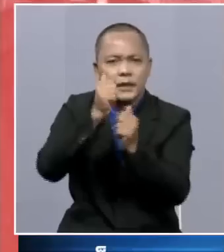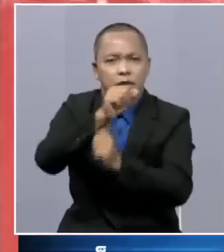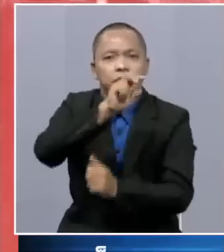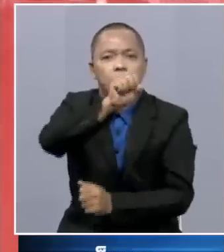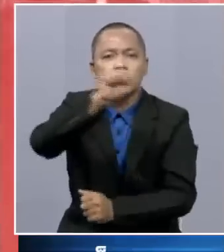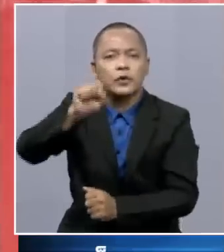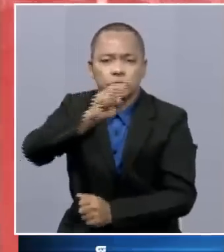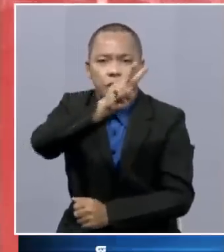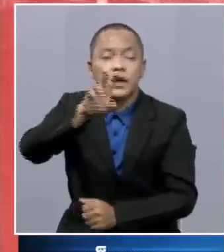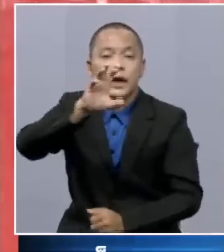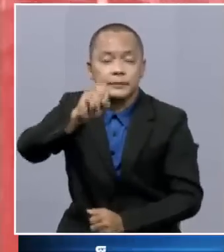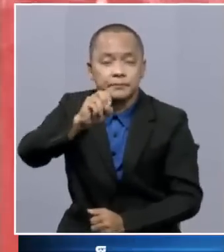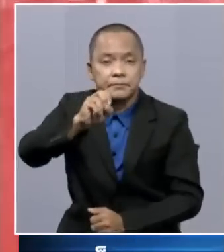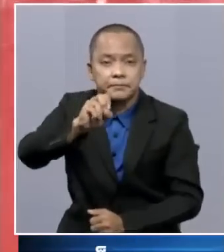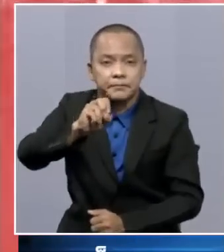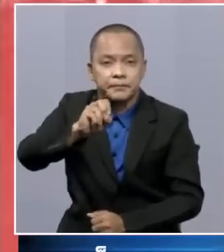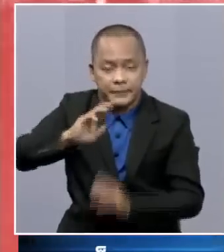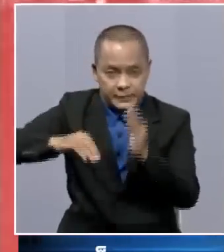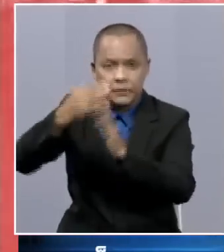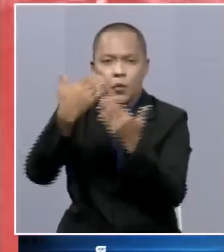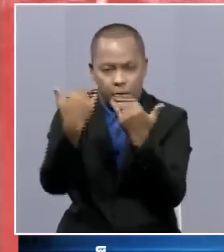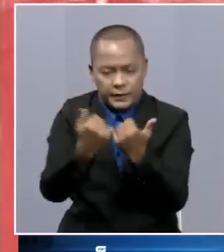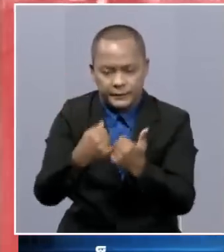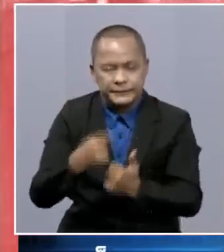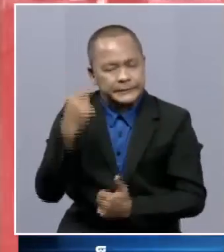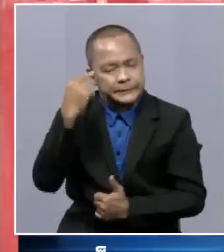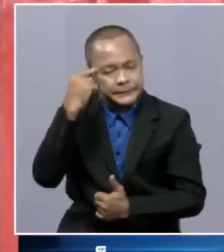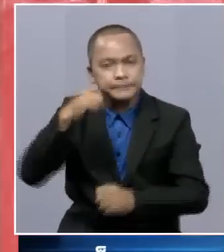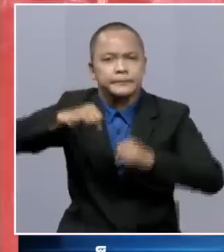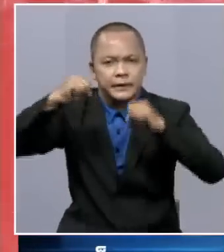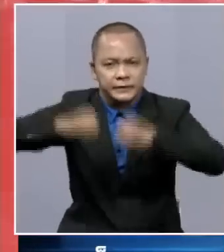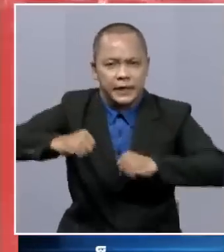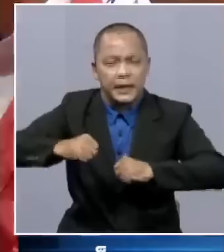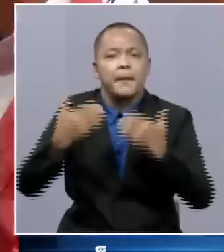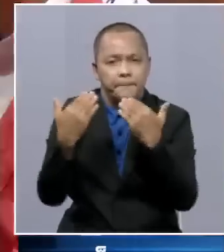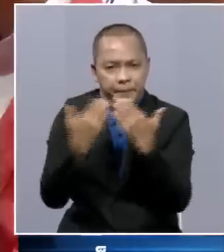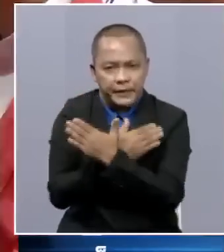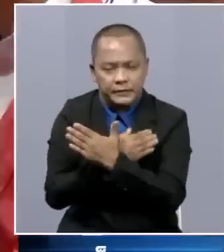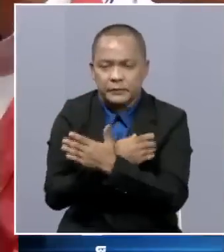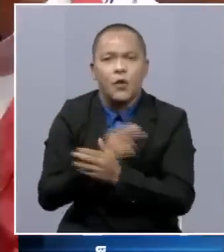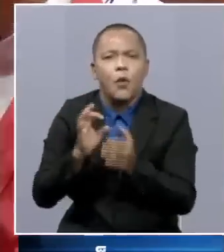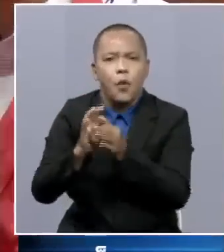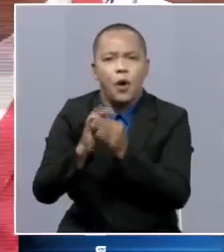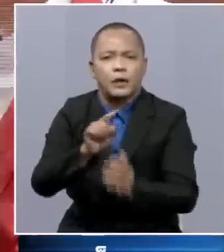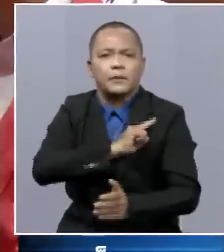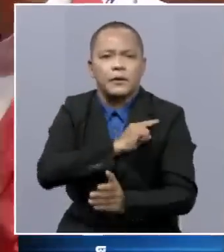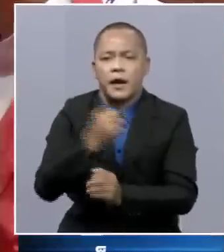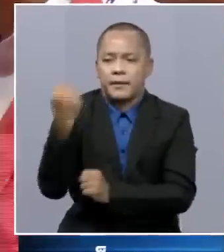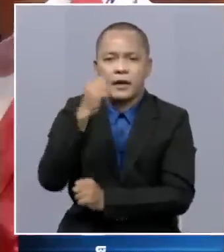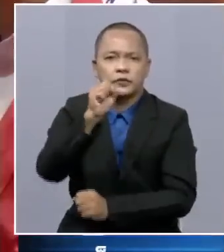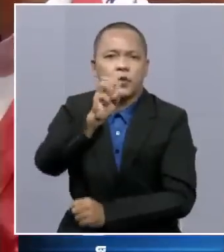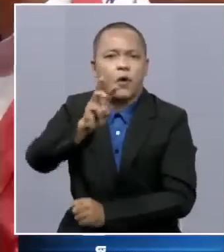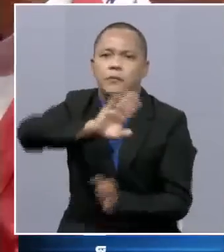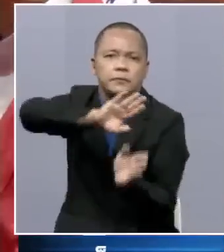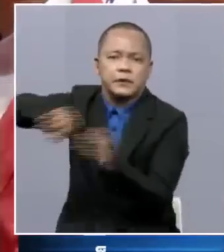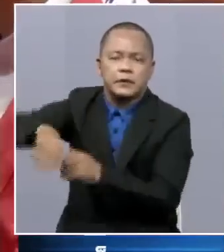ส.250ที่นั่งขึ้นไปเนี่ยตอนเนี้ยเรามั่นใจเลยนะครับว่าเราไม่กังวลกับหน้าที่แล้วก็อำนาจสว.อีกต่